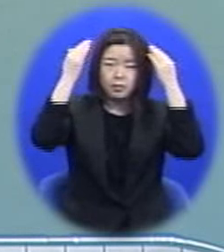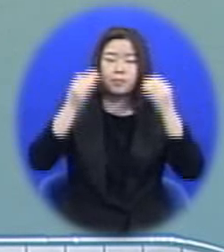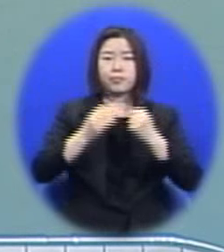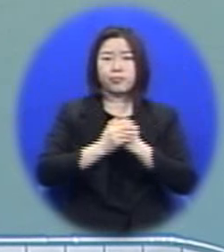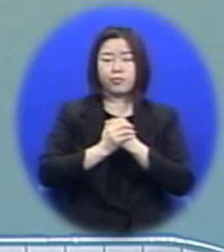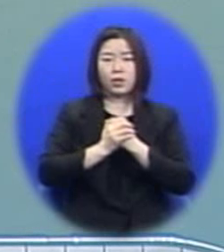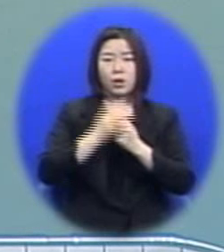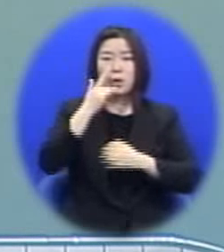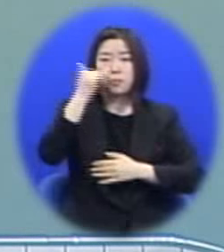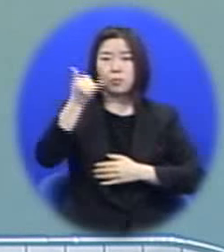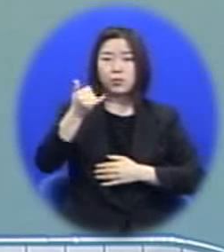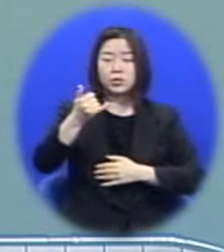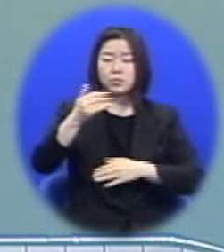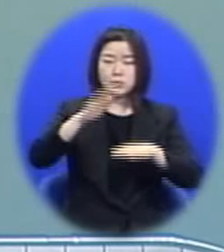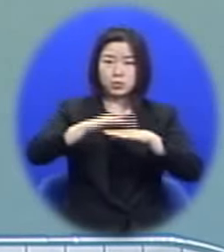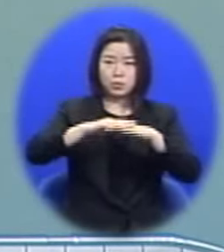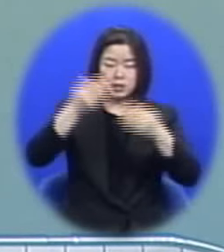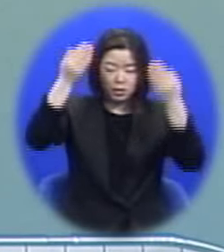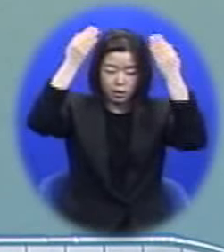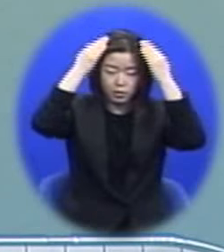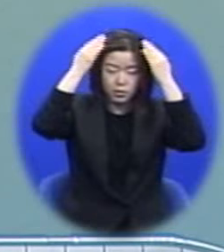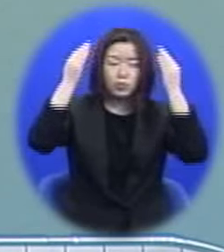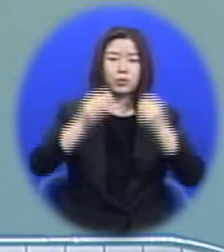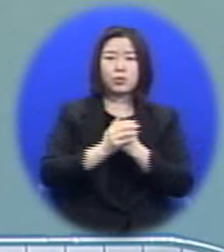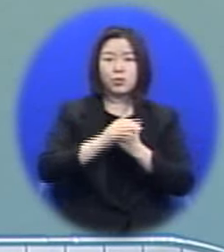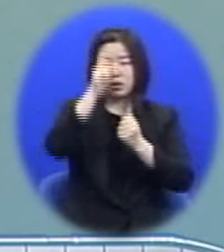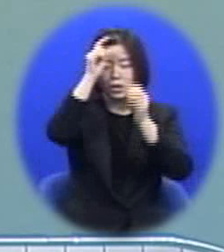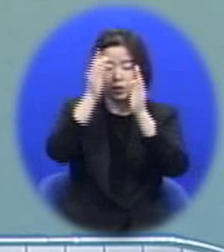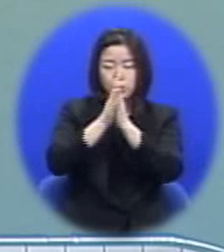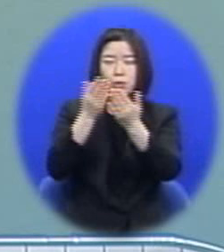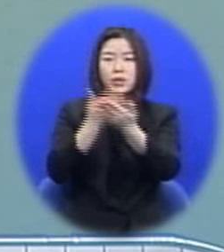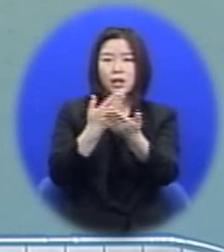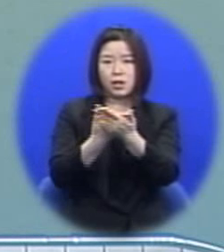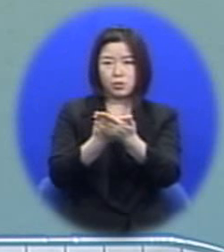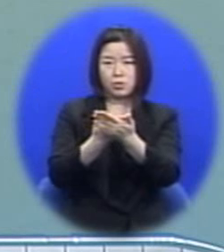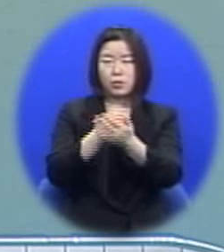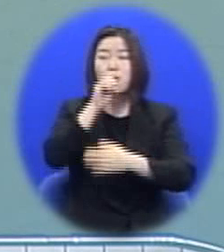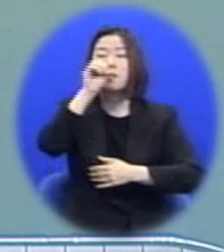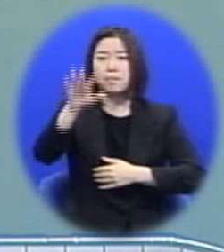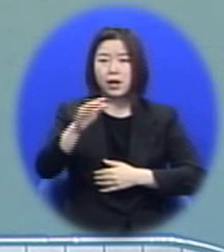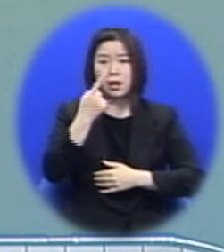여러분의 머리에 부모님의 손을 얹어놓고 기도해 달라고 구하세요.